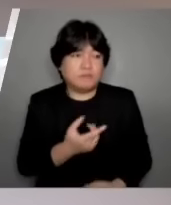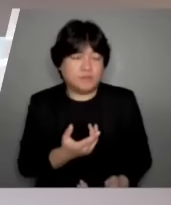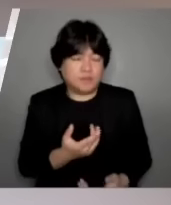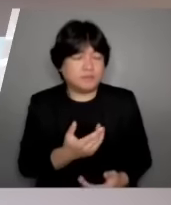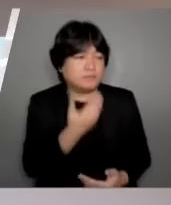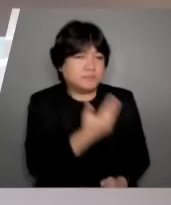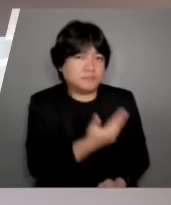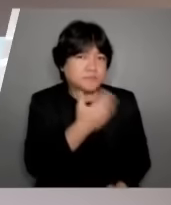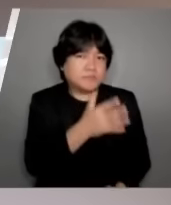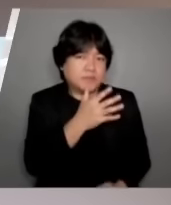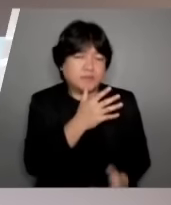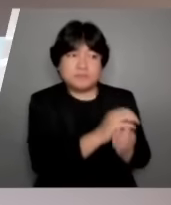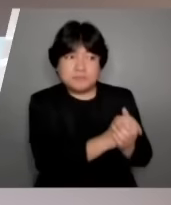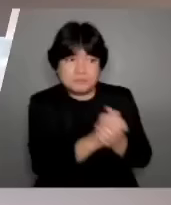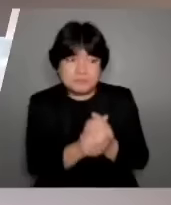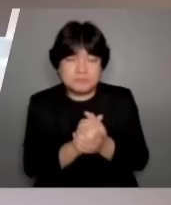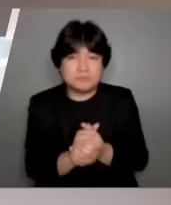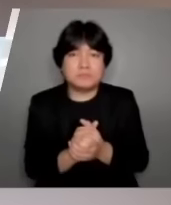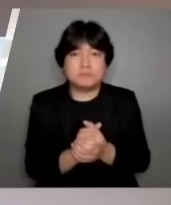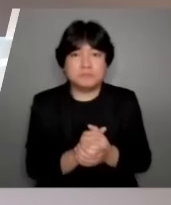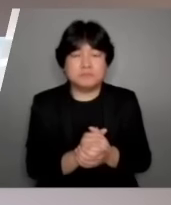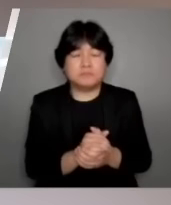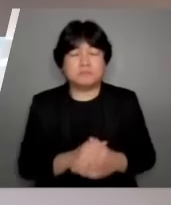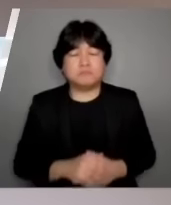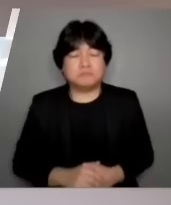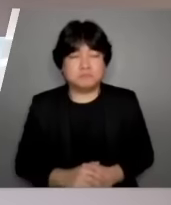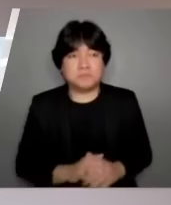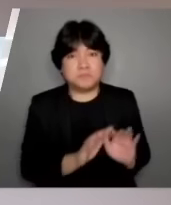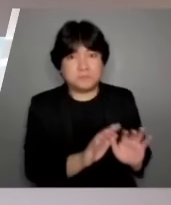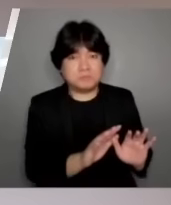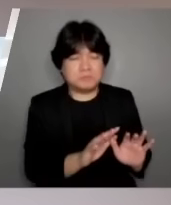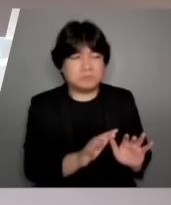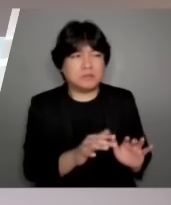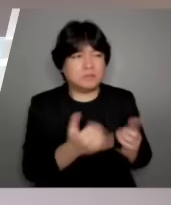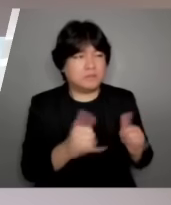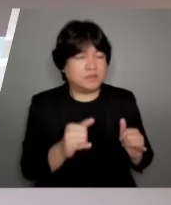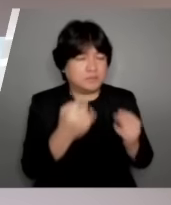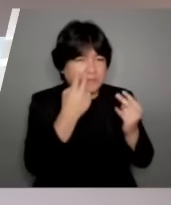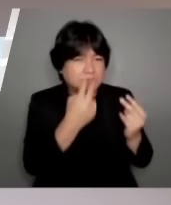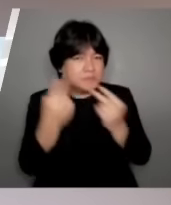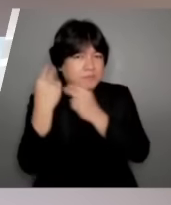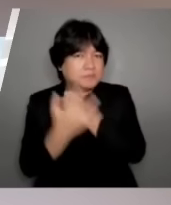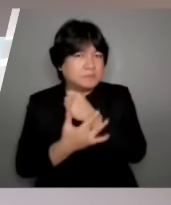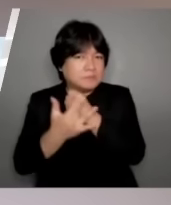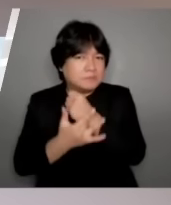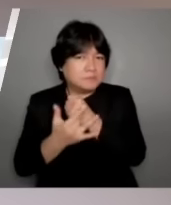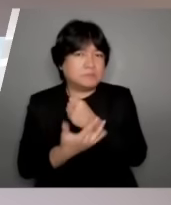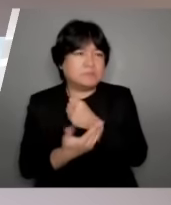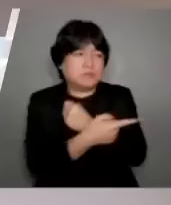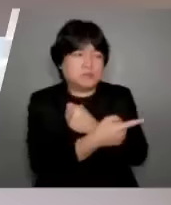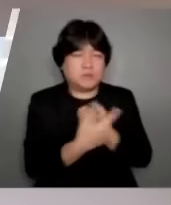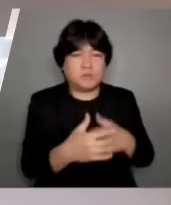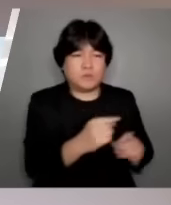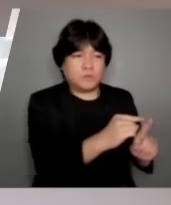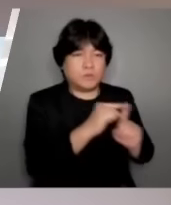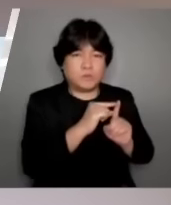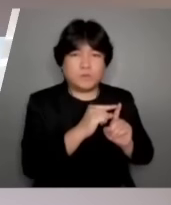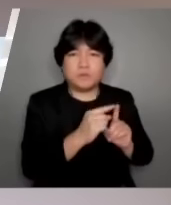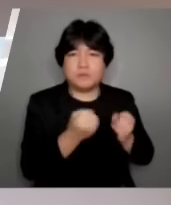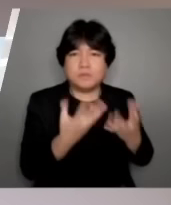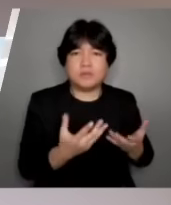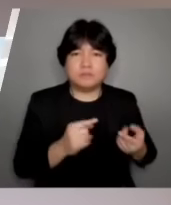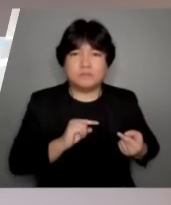pagka-congratulate niyo sa akin. Pero nagpa-flashback pa rin po talaga yung masasakit niyong sinabi sa akin.